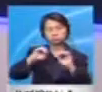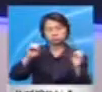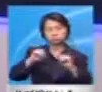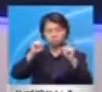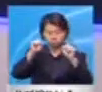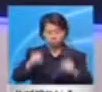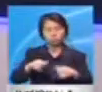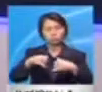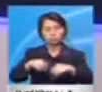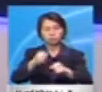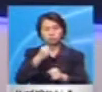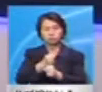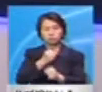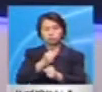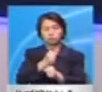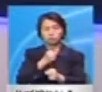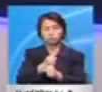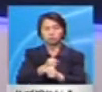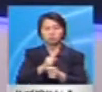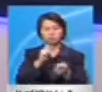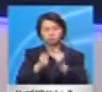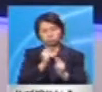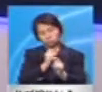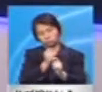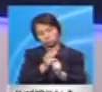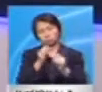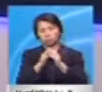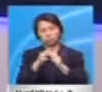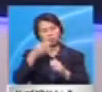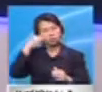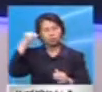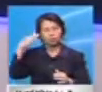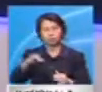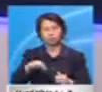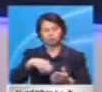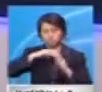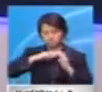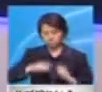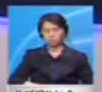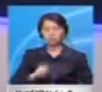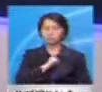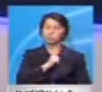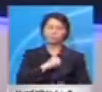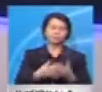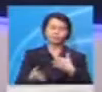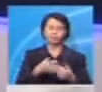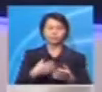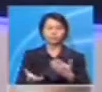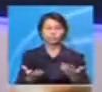berupaya meneruskan kerja-kerja menukang rumah tanpa menghiraukan kekurangan pada